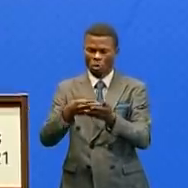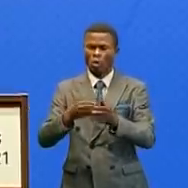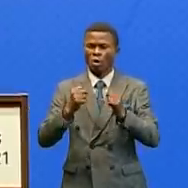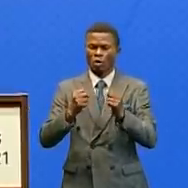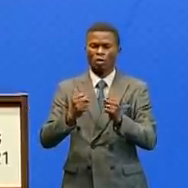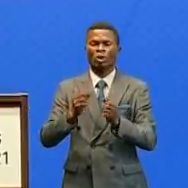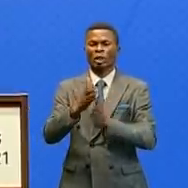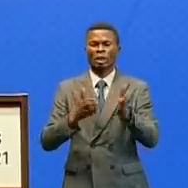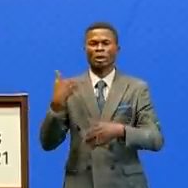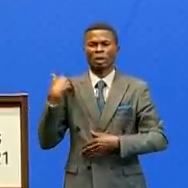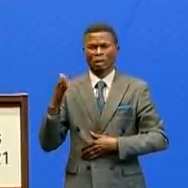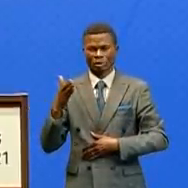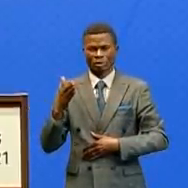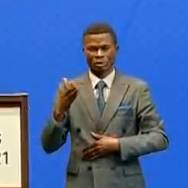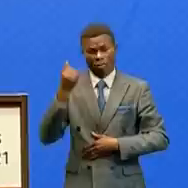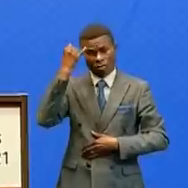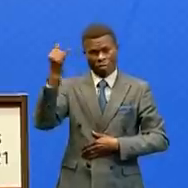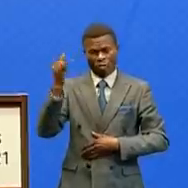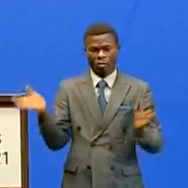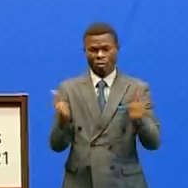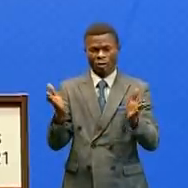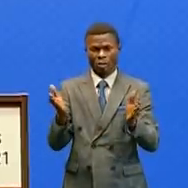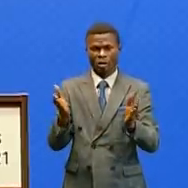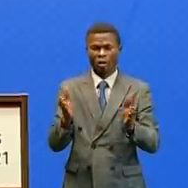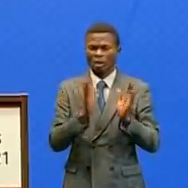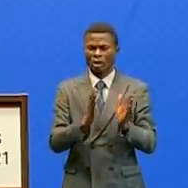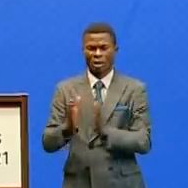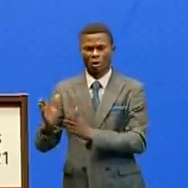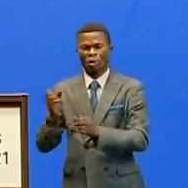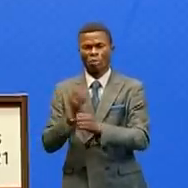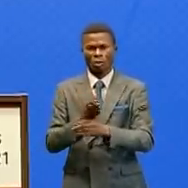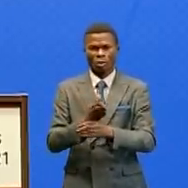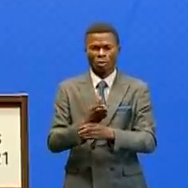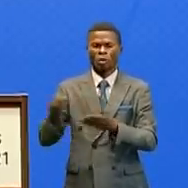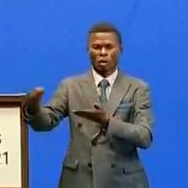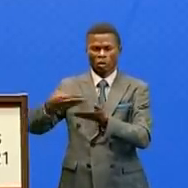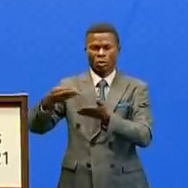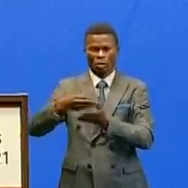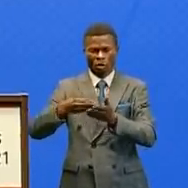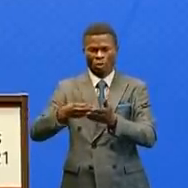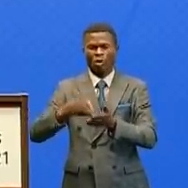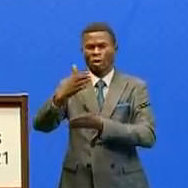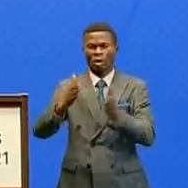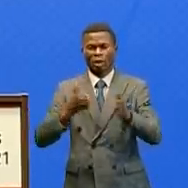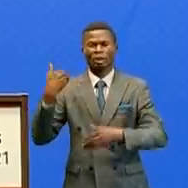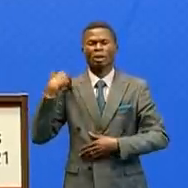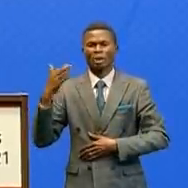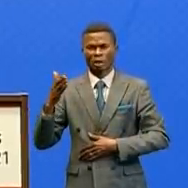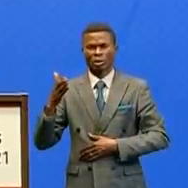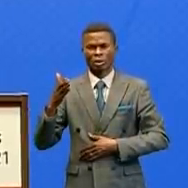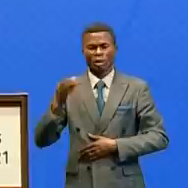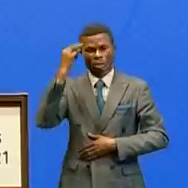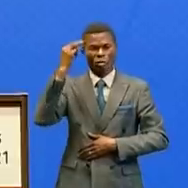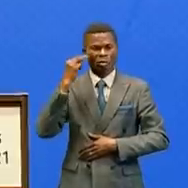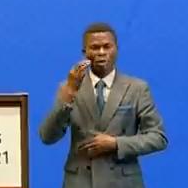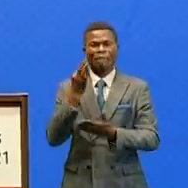des recettes. Dans le cadre du renforcement du dispositif des mobilisations accrues des recettes publiques, le